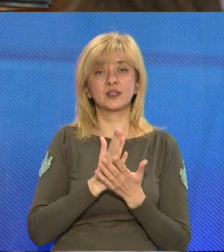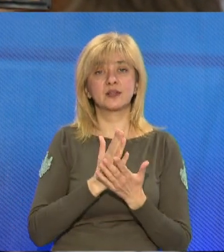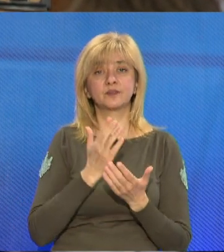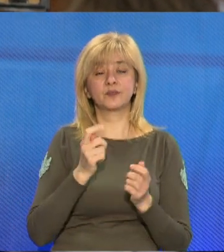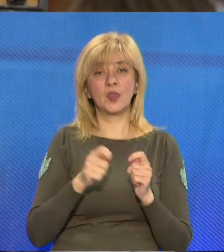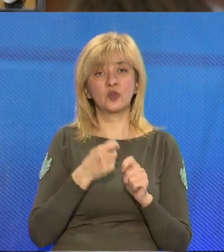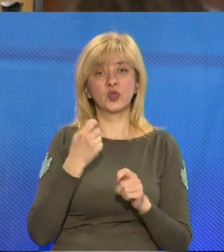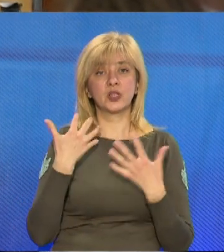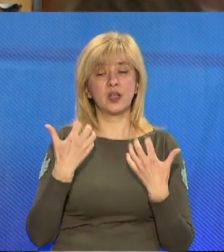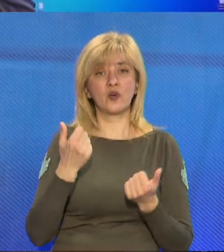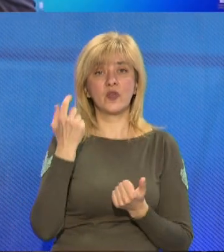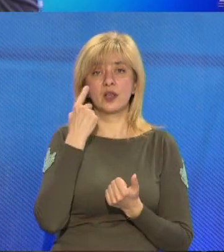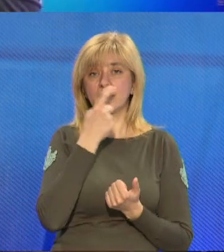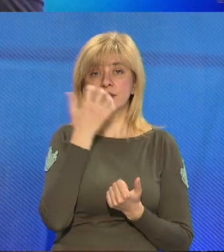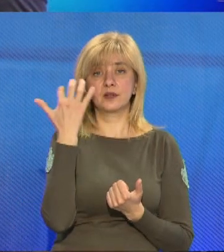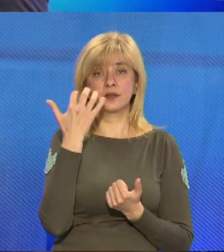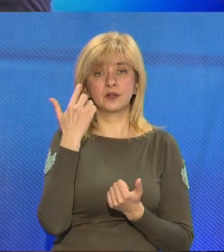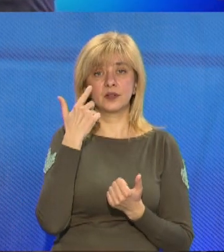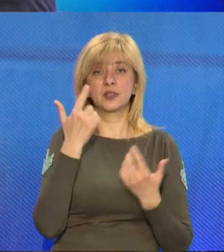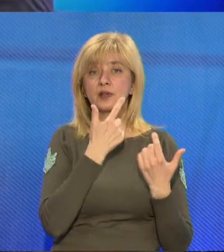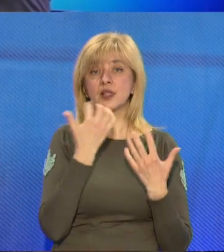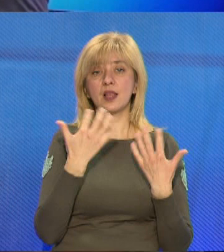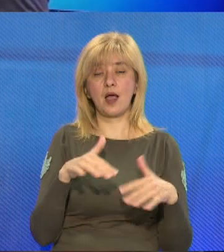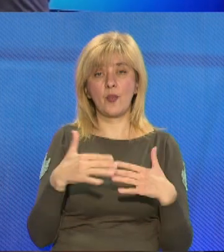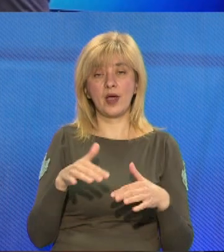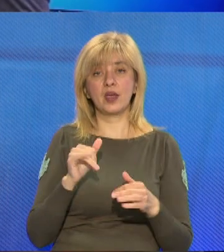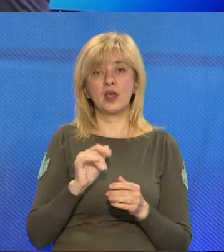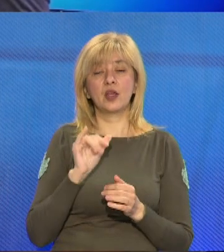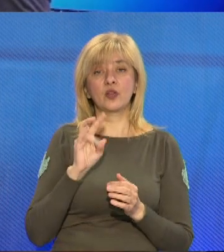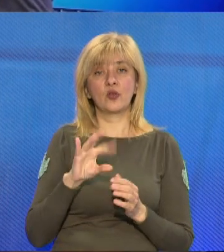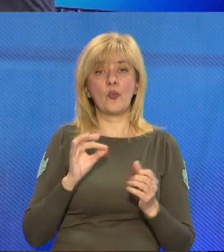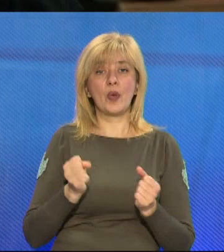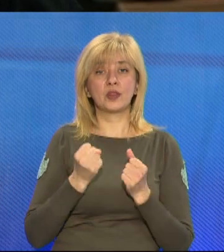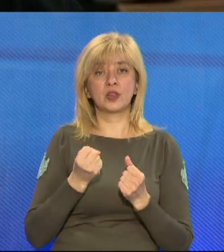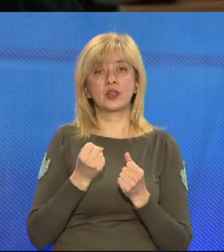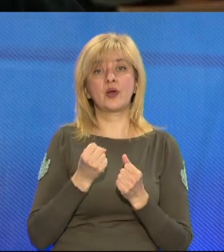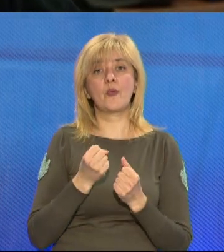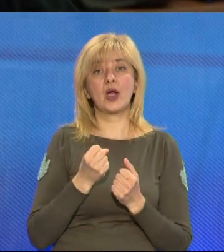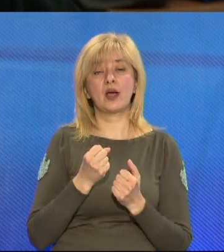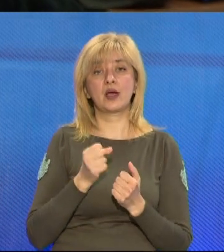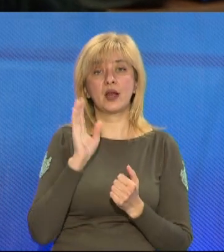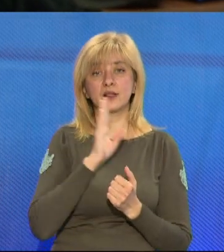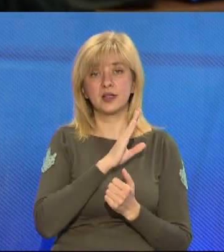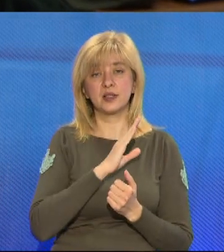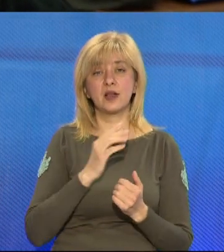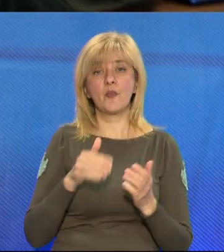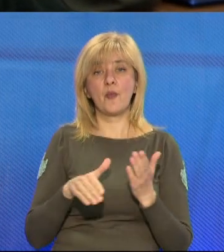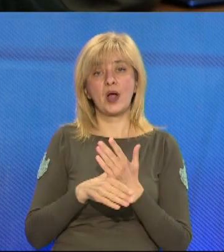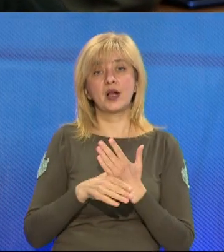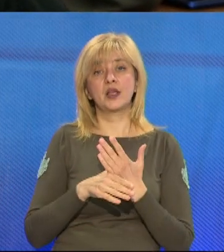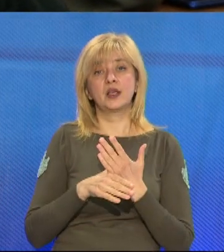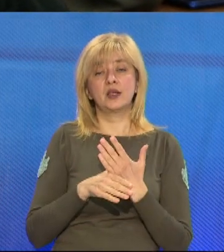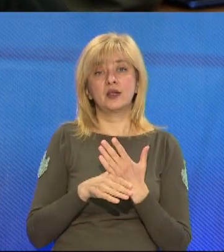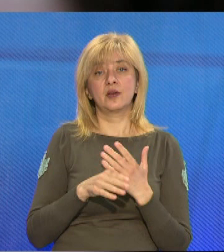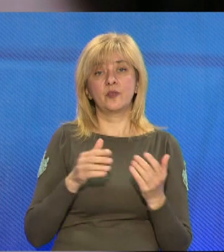зрок. Але усебаковая подтримка родных людей, безмежная любовь и вера в талент своего дитяти. Та помогли побудовать надежный фундамент для